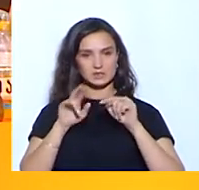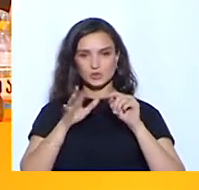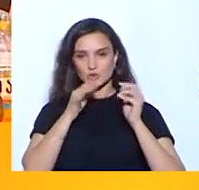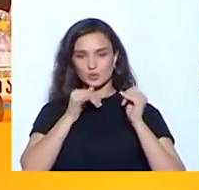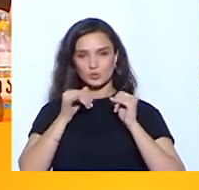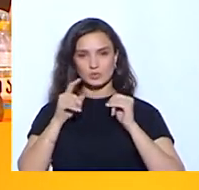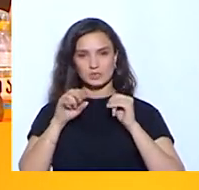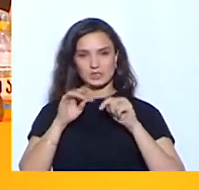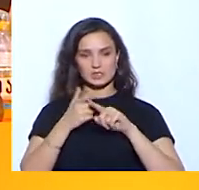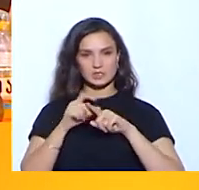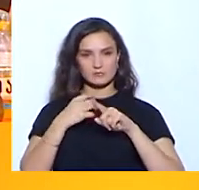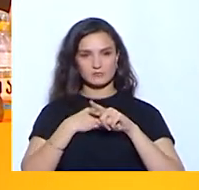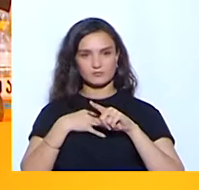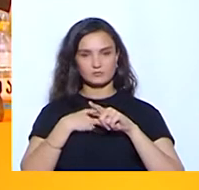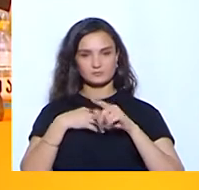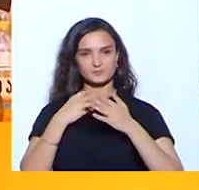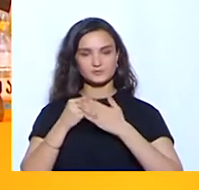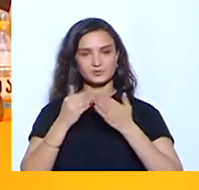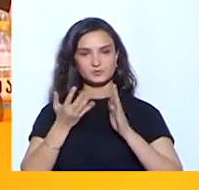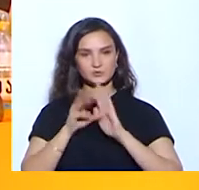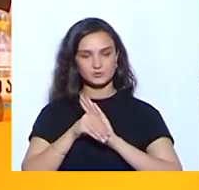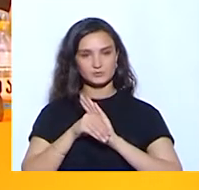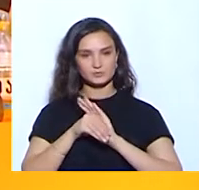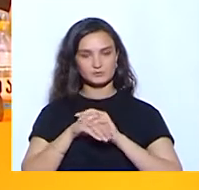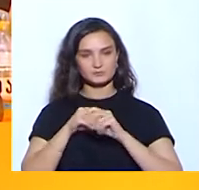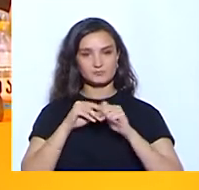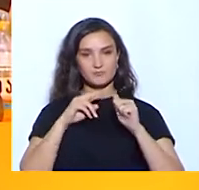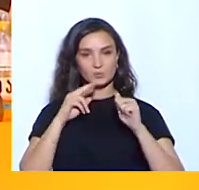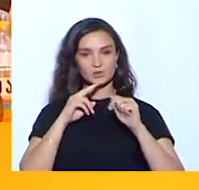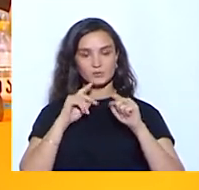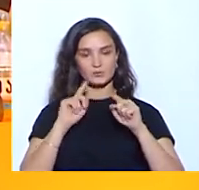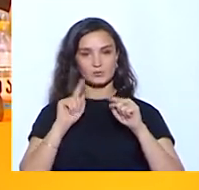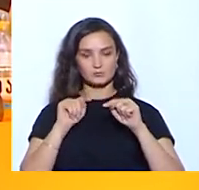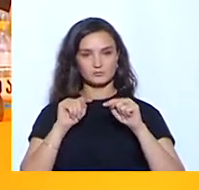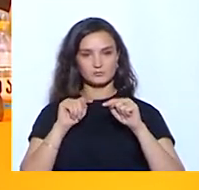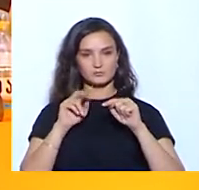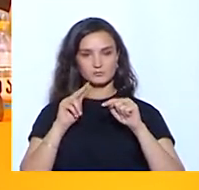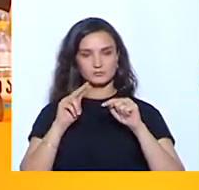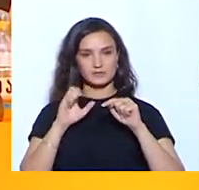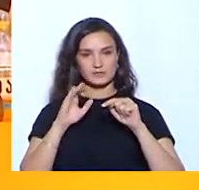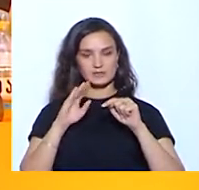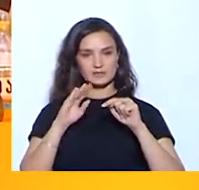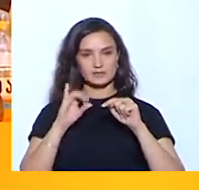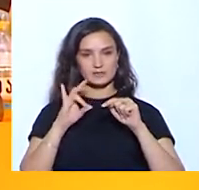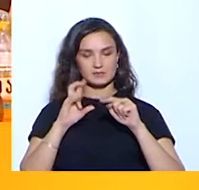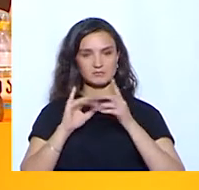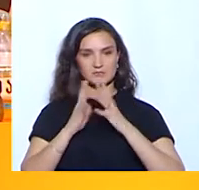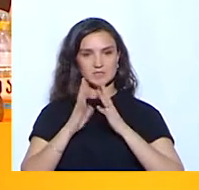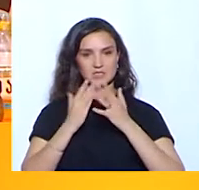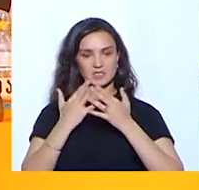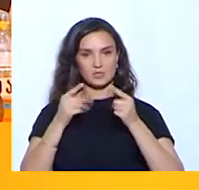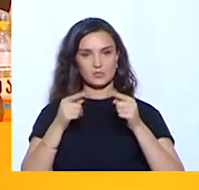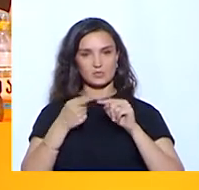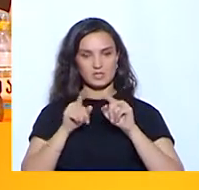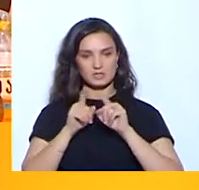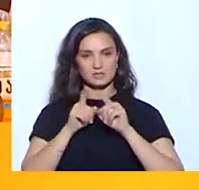სეზონური ხილი ძალიან მნიშვნელოვანია თავისი შემადგენლობით, გასათვალისწინებელია პექტინები, ეს არის მცენარეული ბოჭკო,